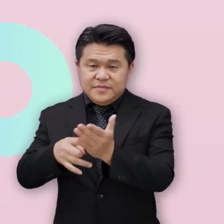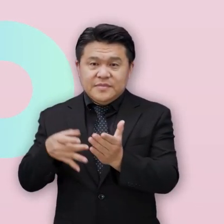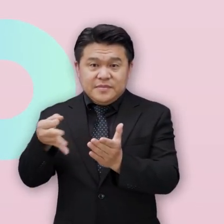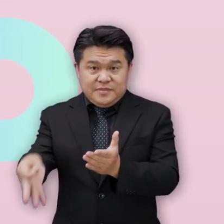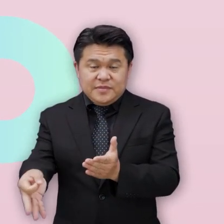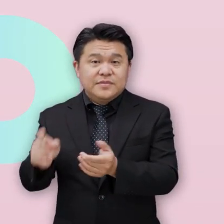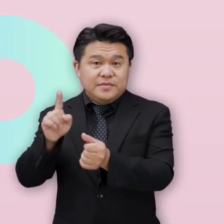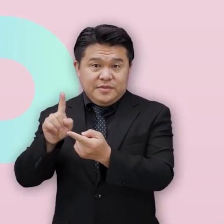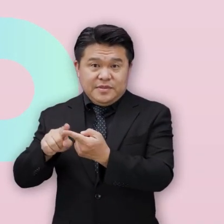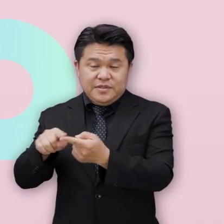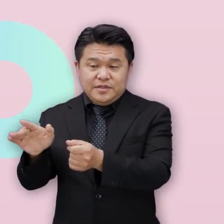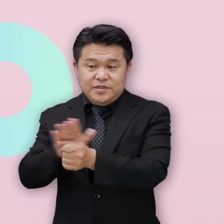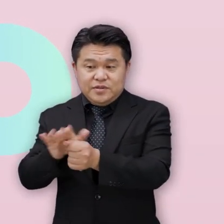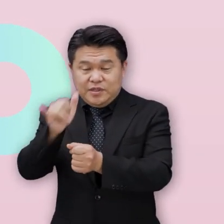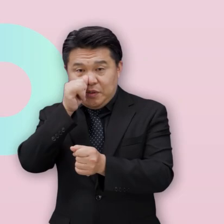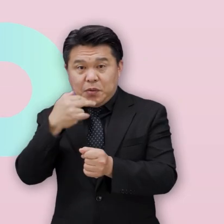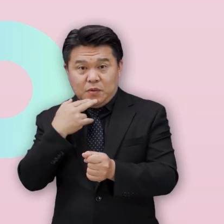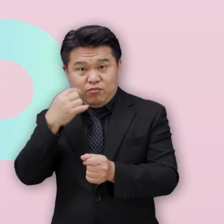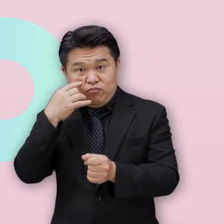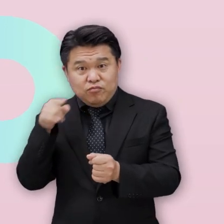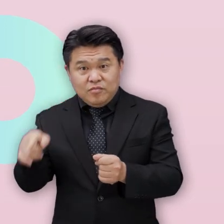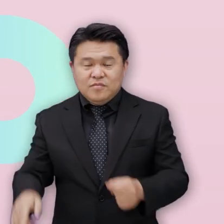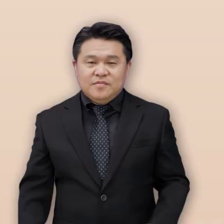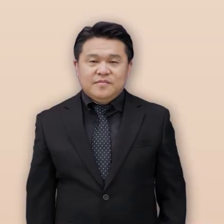장애인 연금에 대한 증여세 혜택.